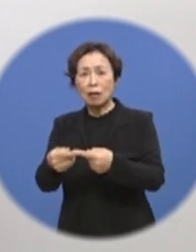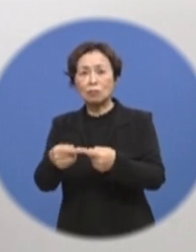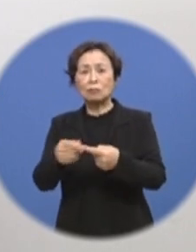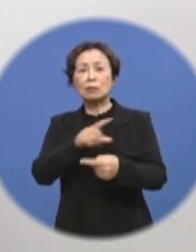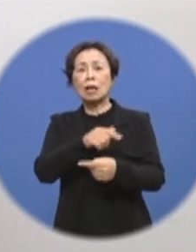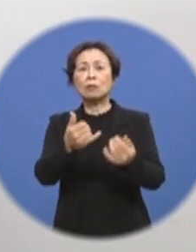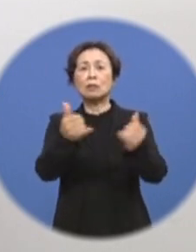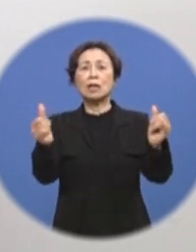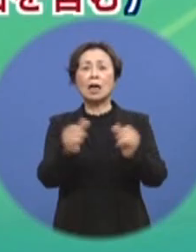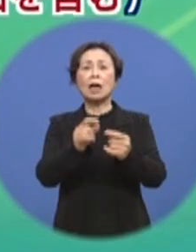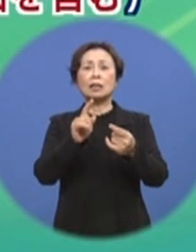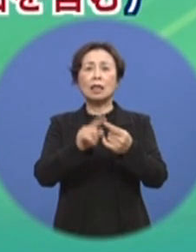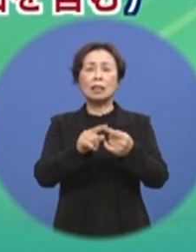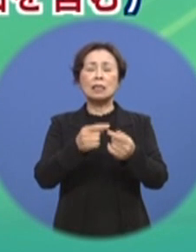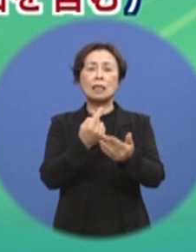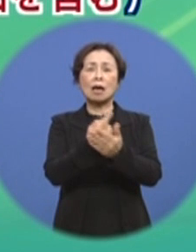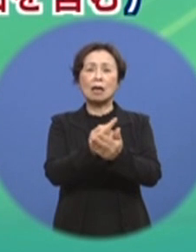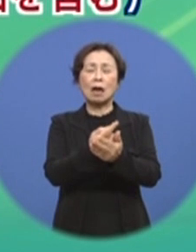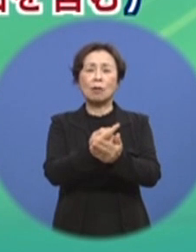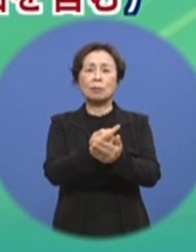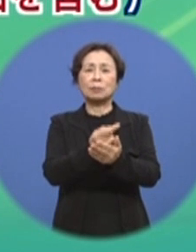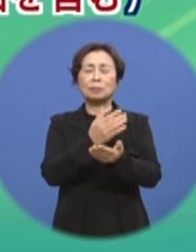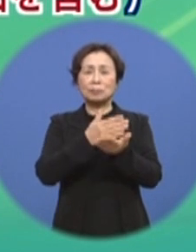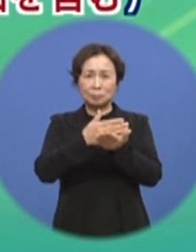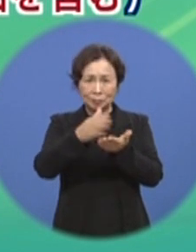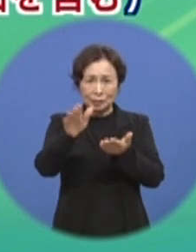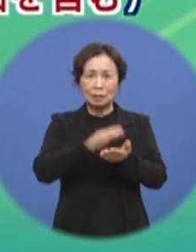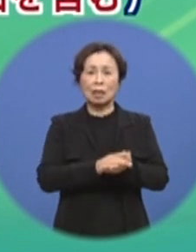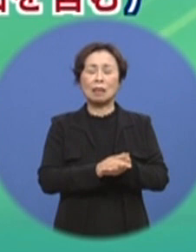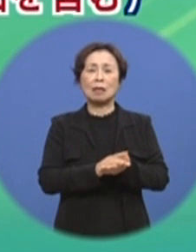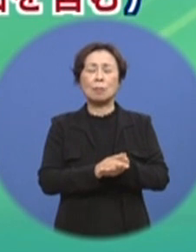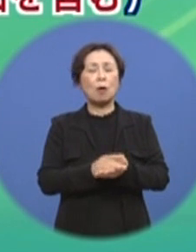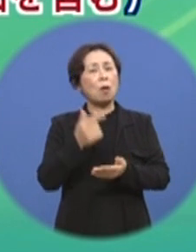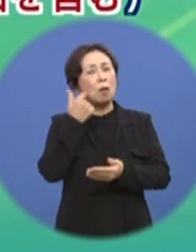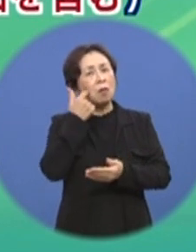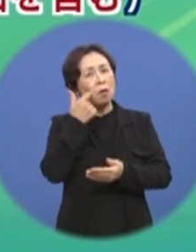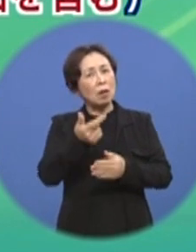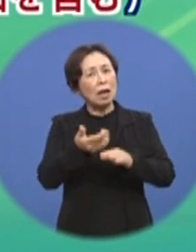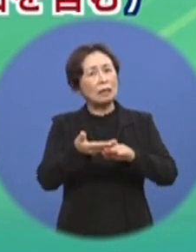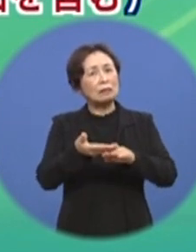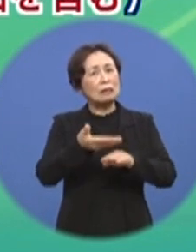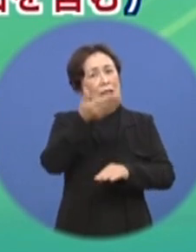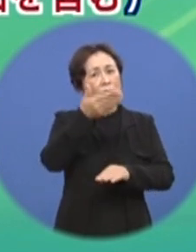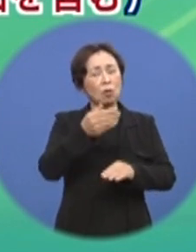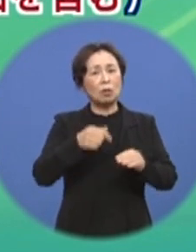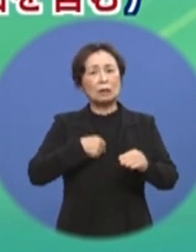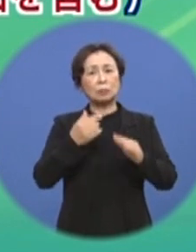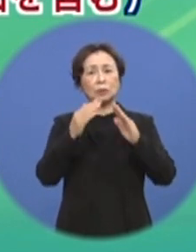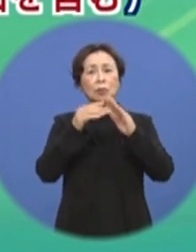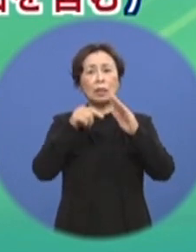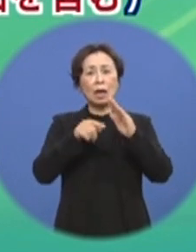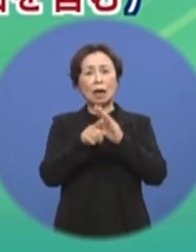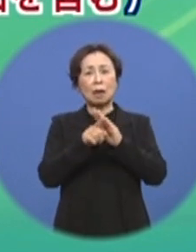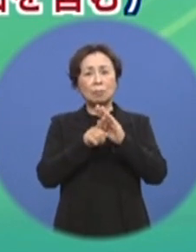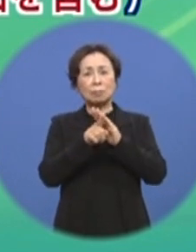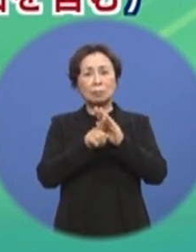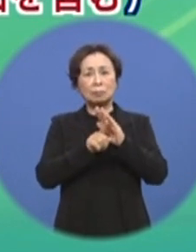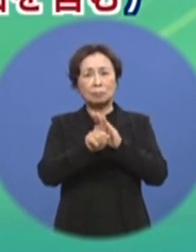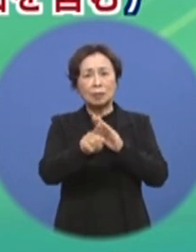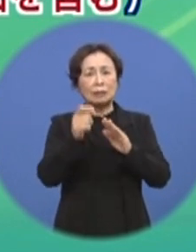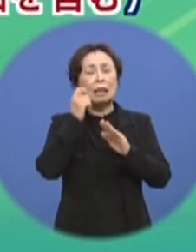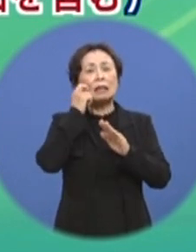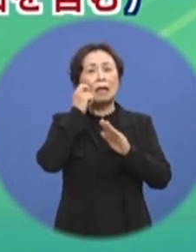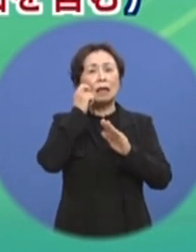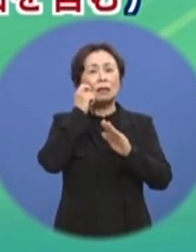回避し原則6カ月以上自宅から出ることができない状態か